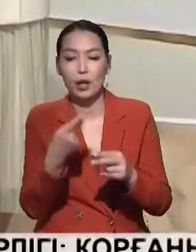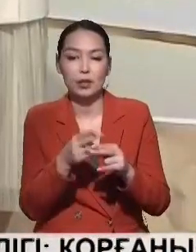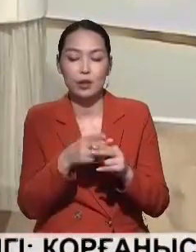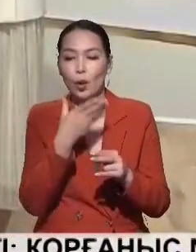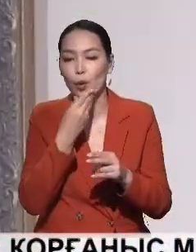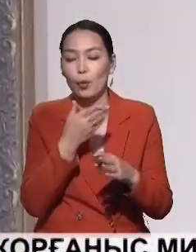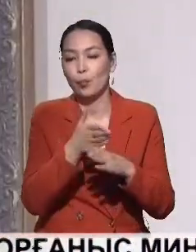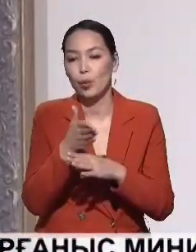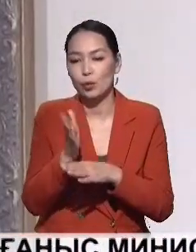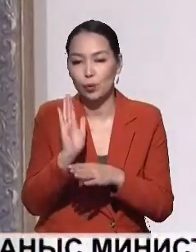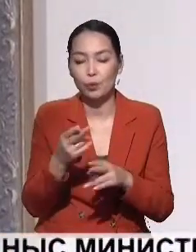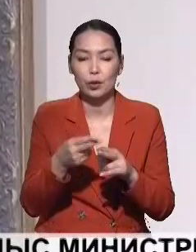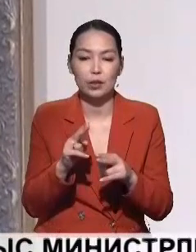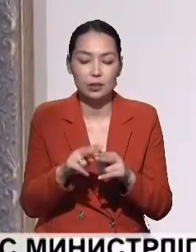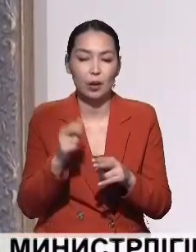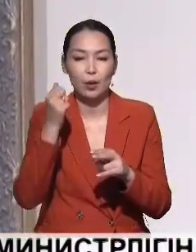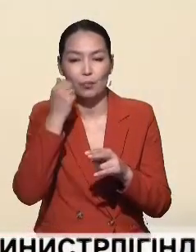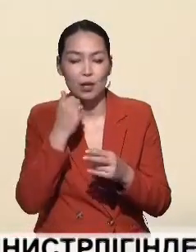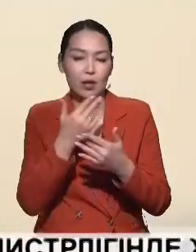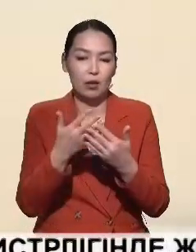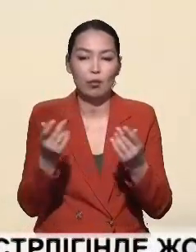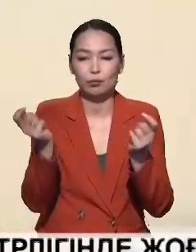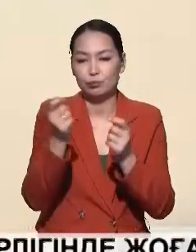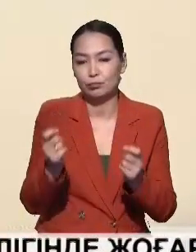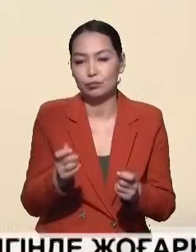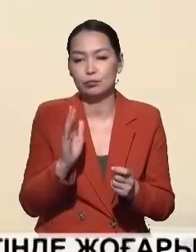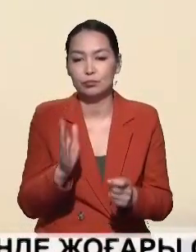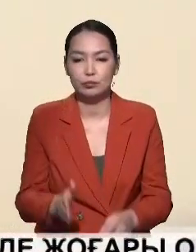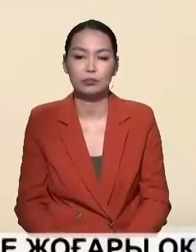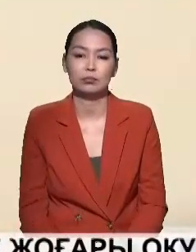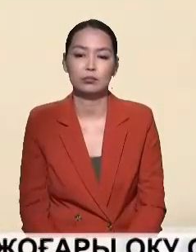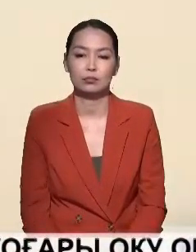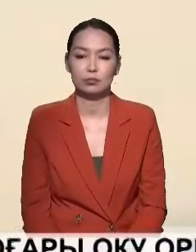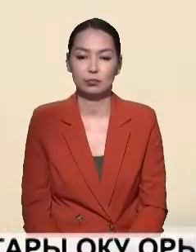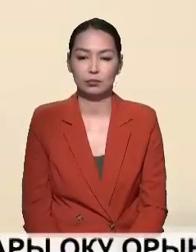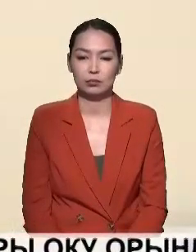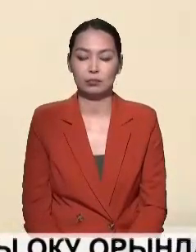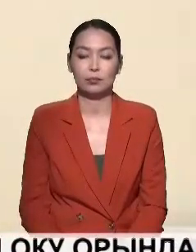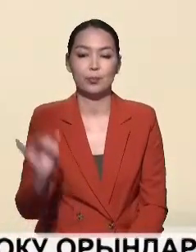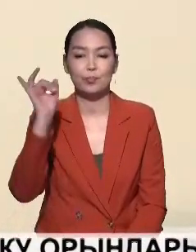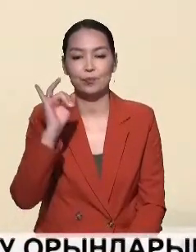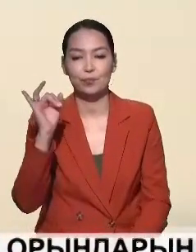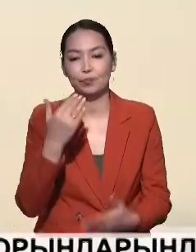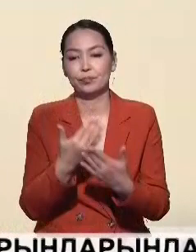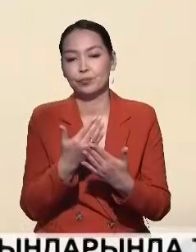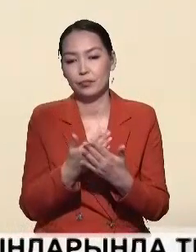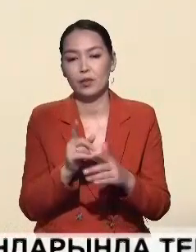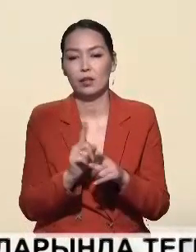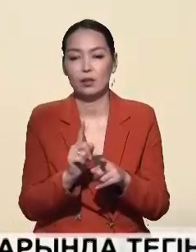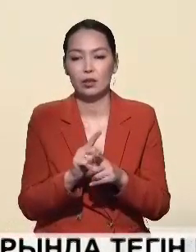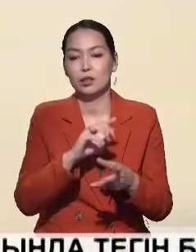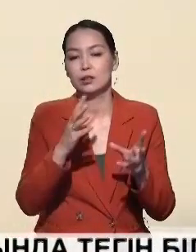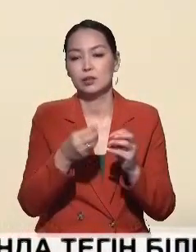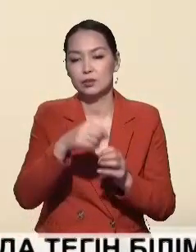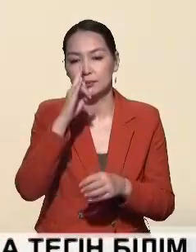аралайды. Көрген және естіген дүниелерін бейнелейді. Сыртқы көзқараспен біздің тарихымызға өңірдің жалпы